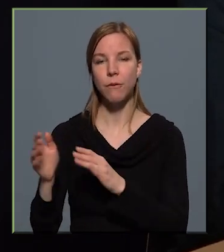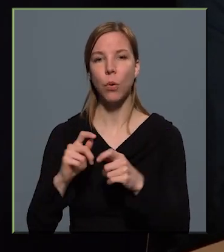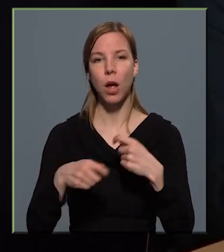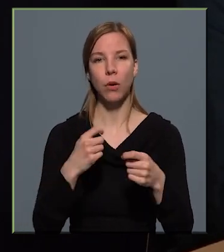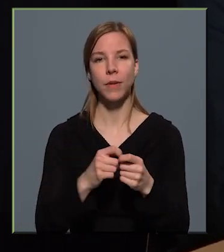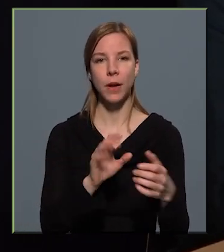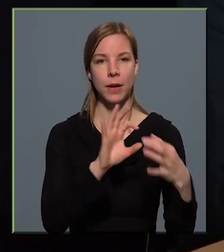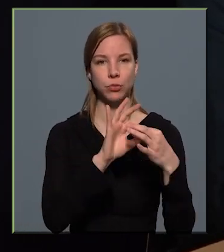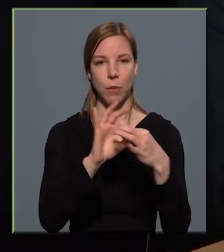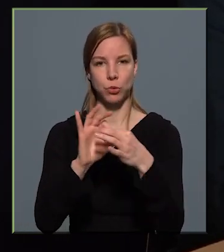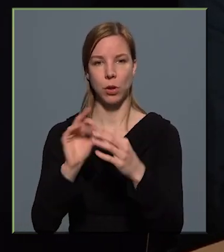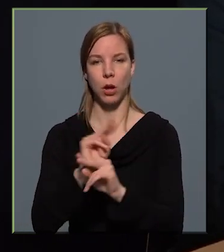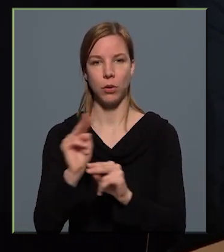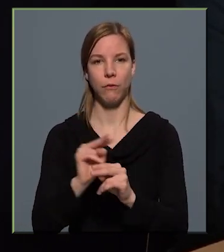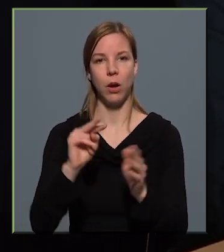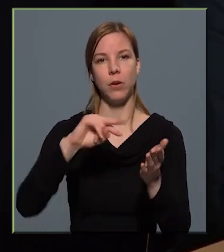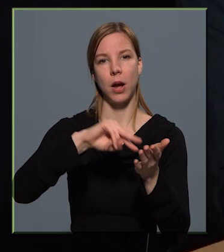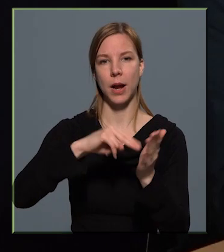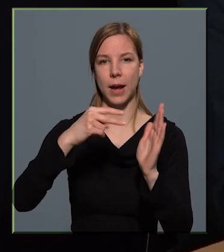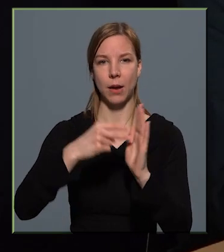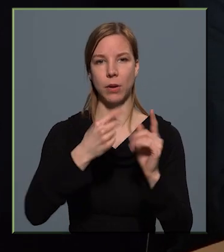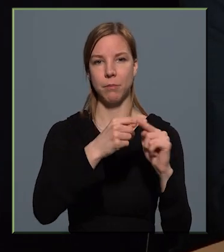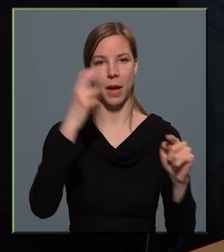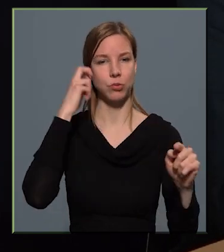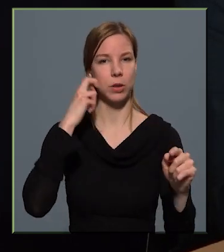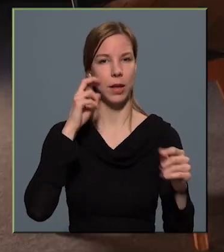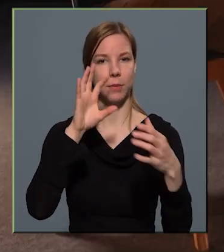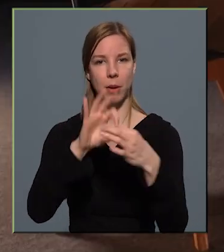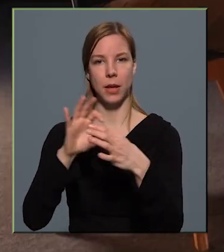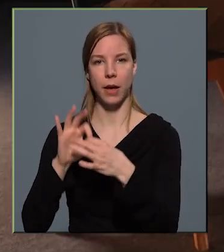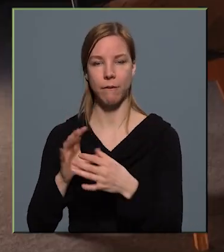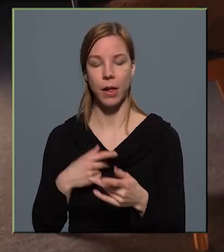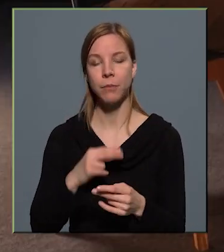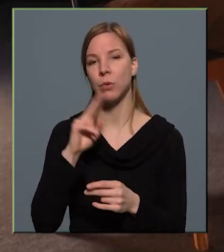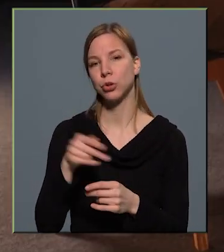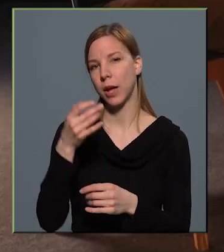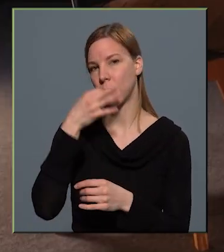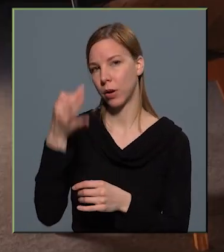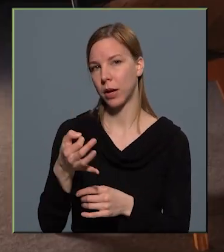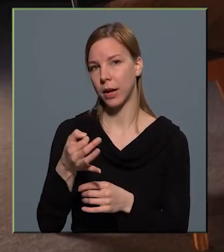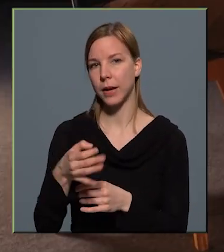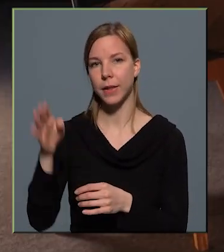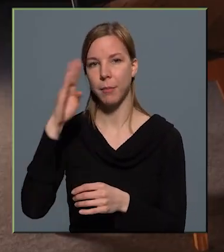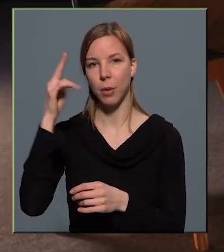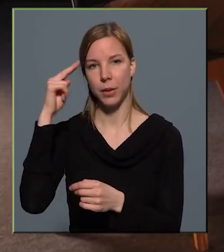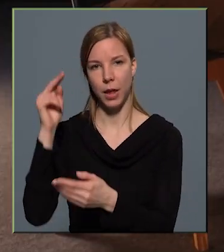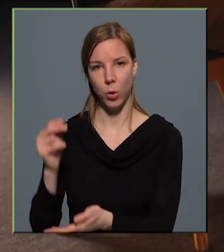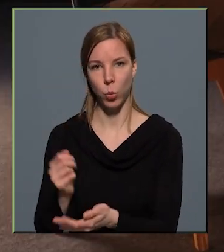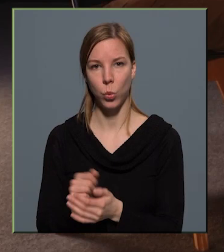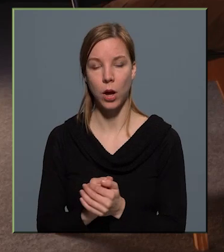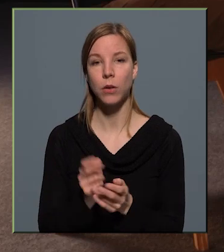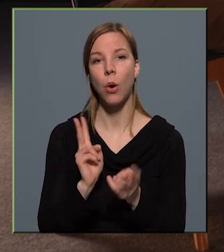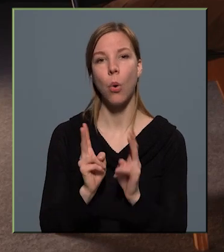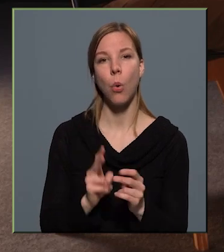a kerület ehhez kapcsolódó intézményeivel. Úgyhogy erről kérdezem, kapitány urat, hogy